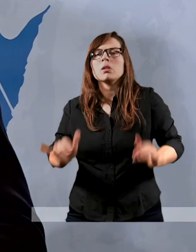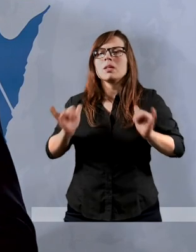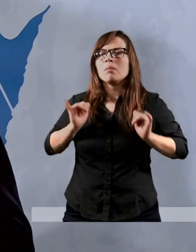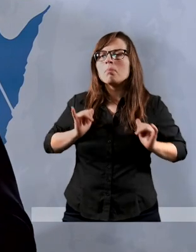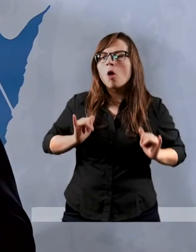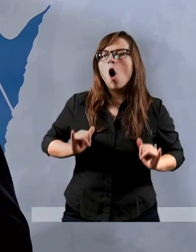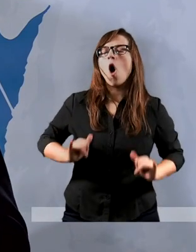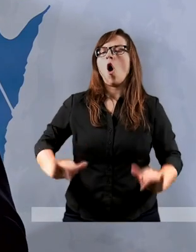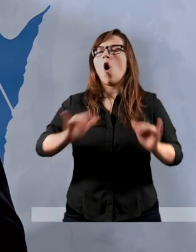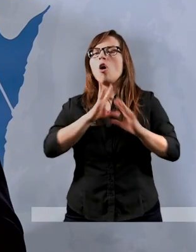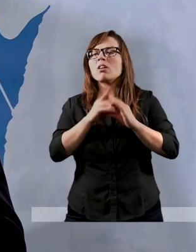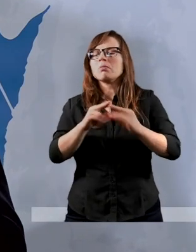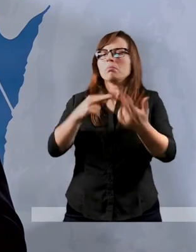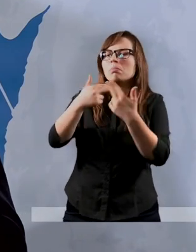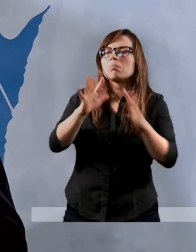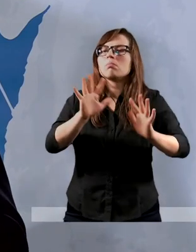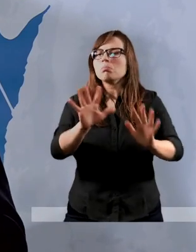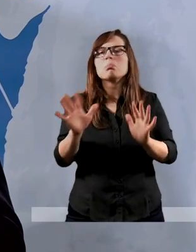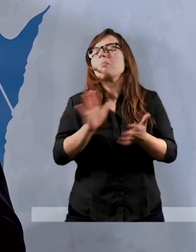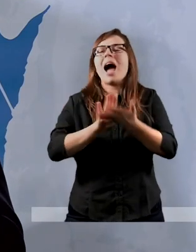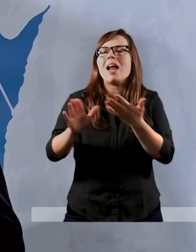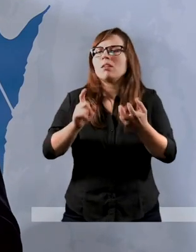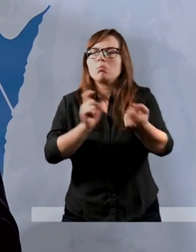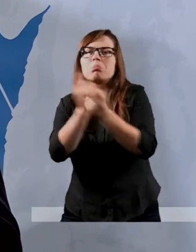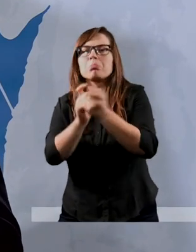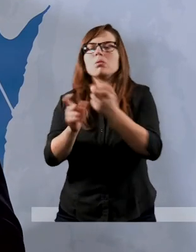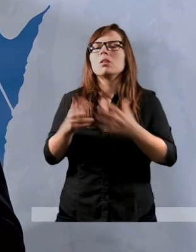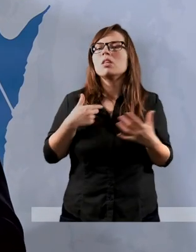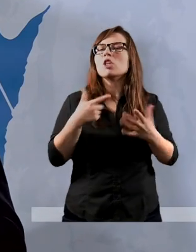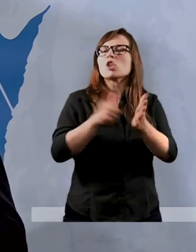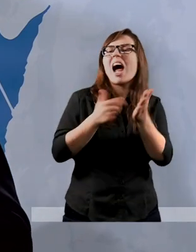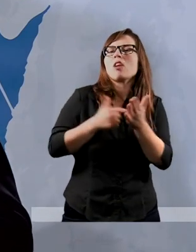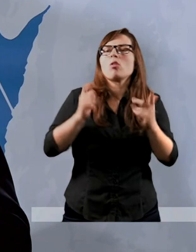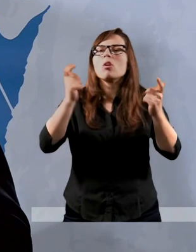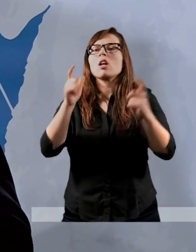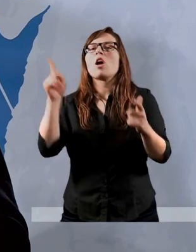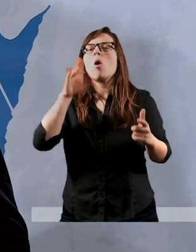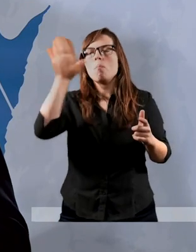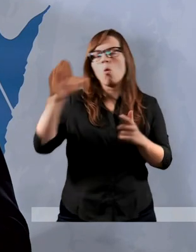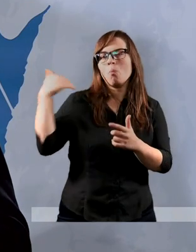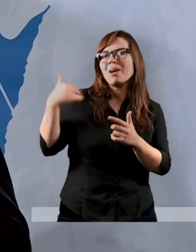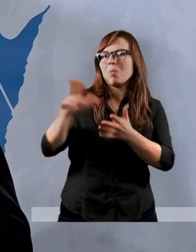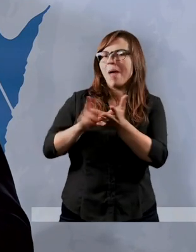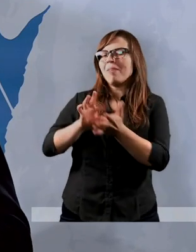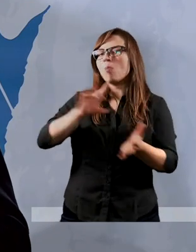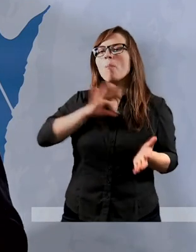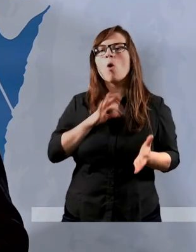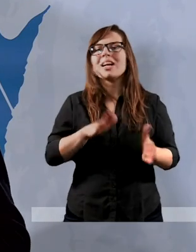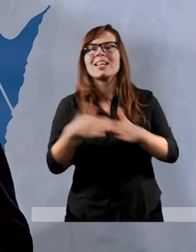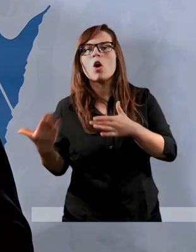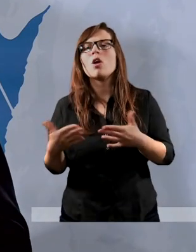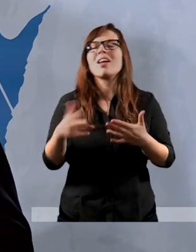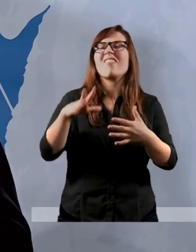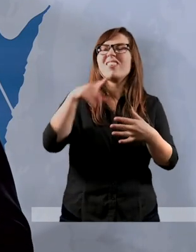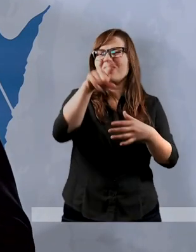swoją technikę i odpowiadałem mu spokojnie. Często zdarzało się, że oczywiście błąd był po mojej stronie. Kiedyś